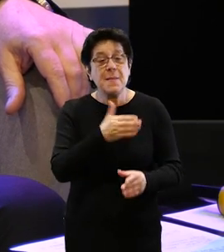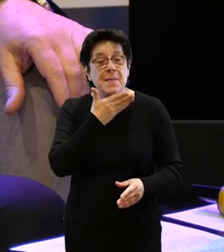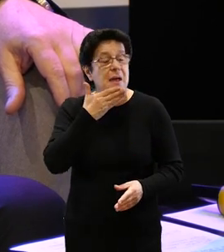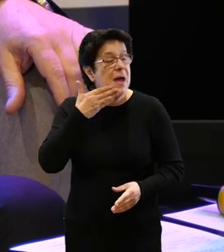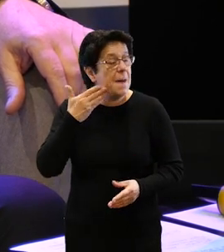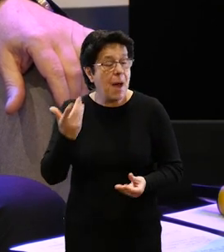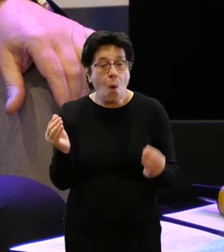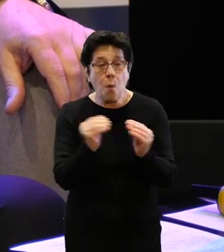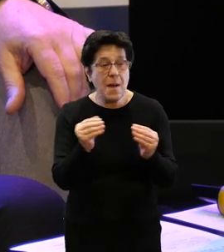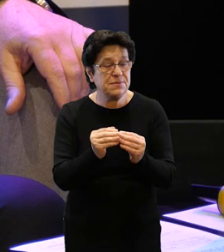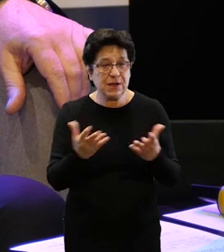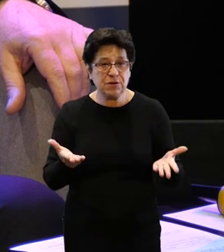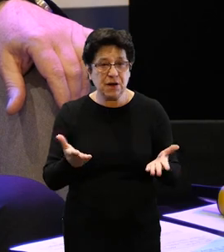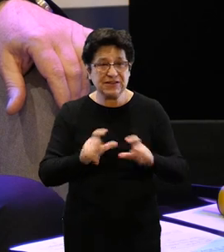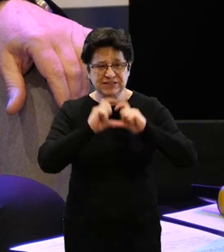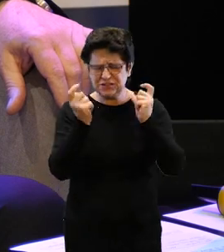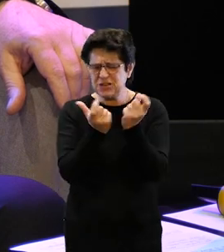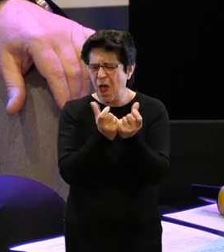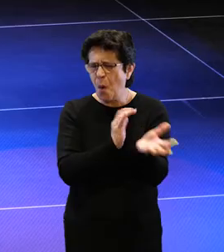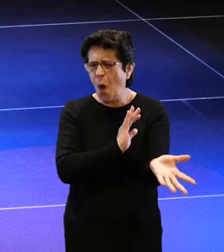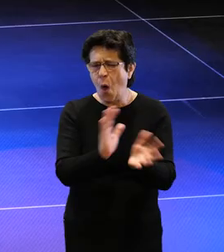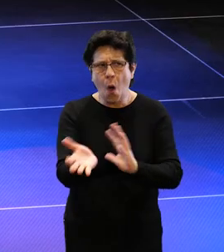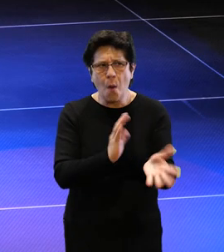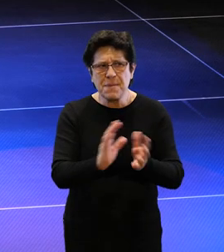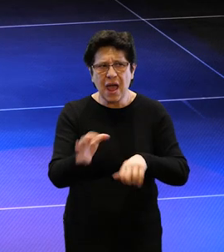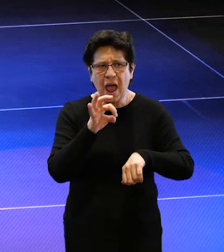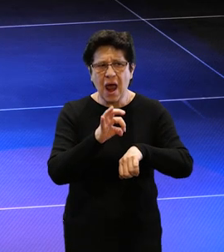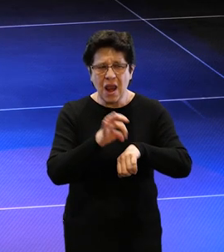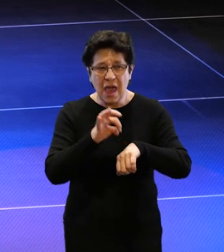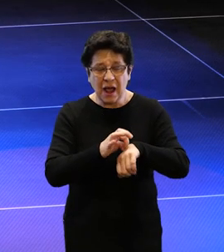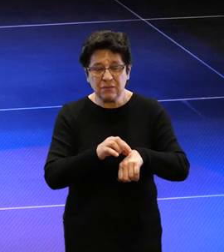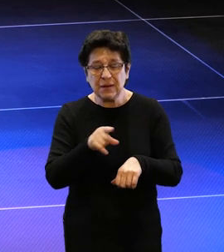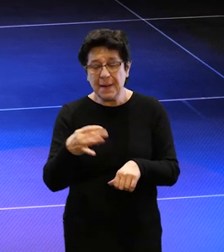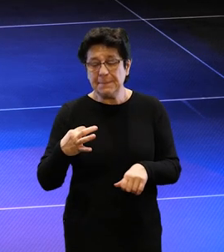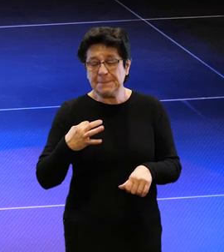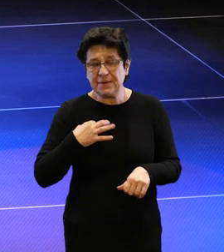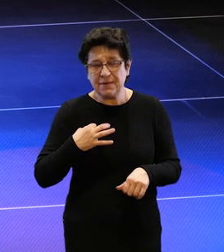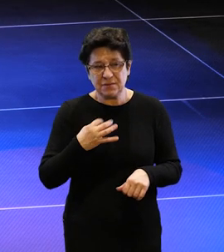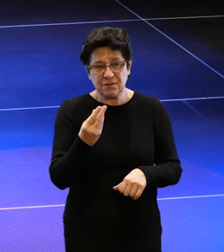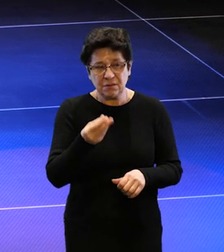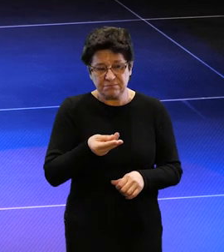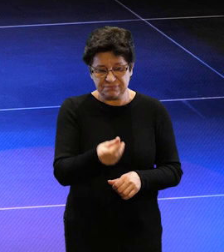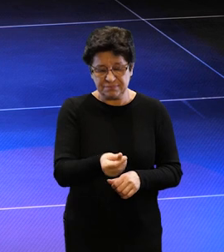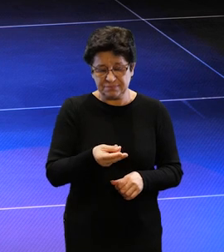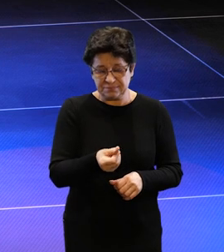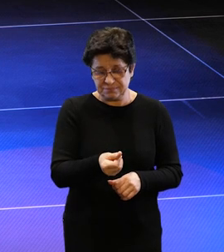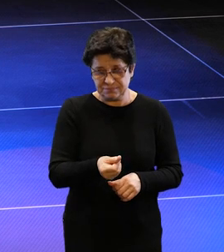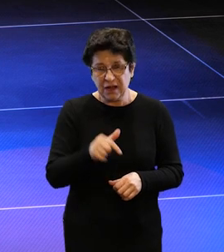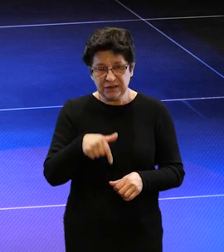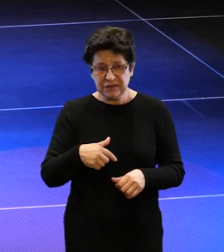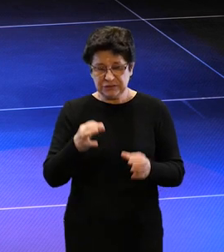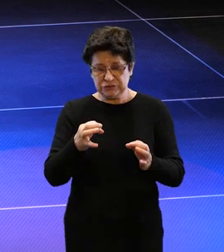zasadzie wszystko cała opieka medyczna szła Jak to się mówi z prywatnego konta i jak dziś pamiętam